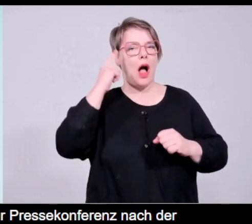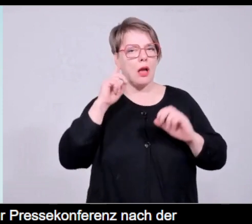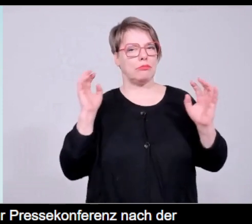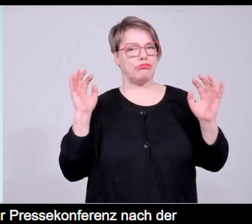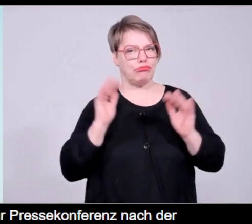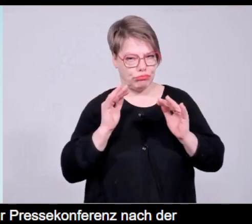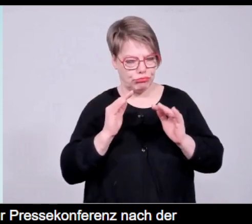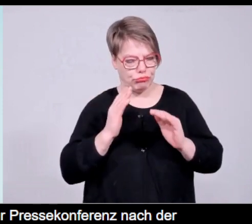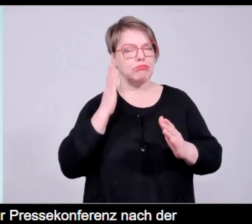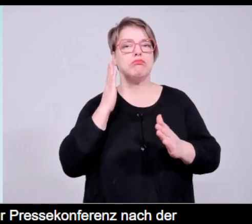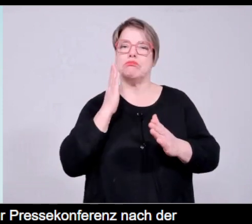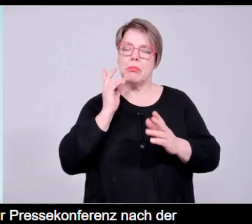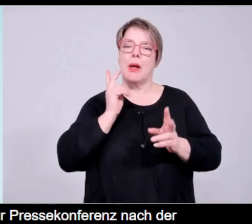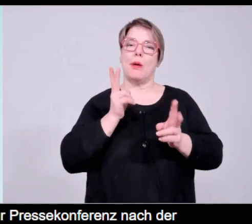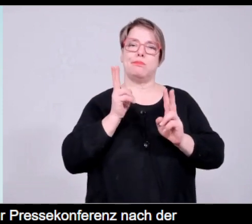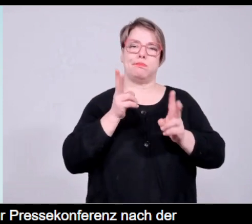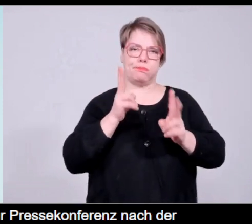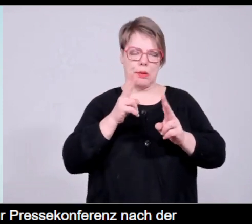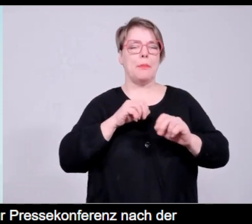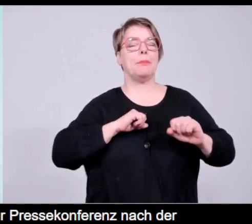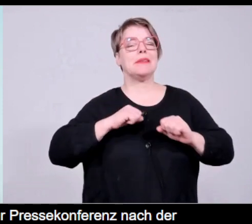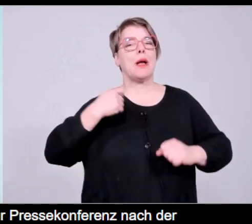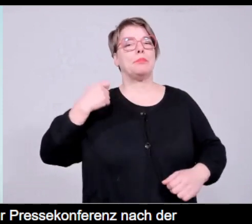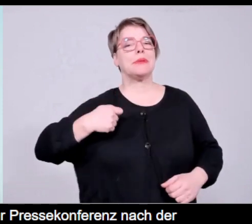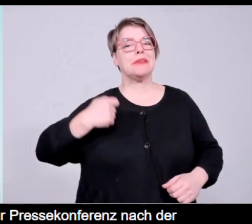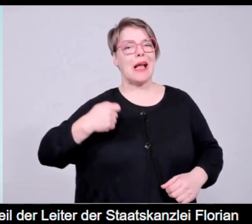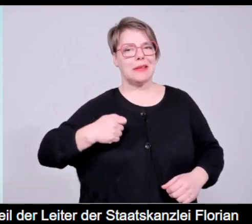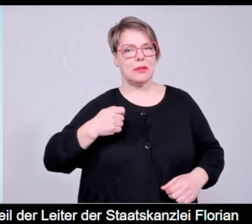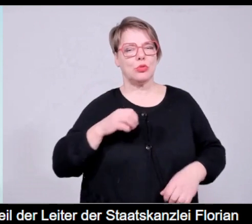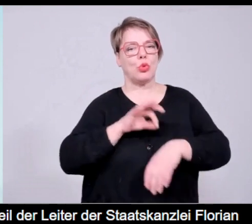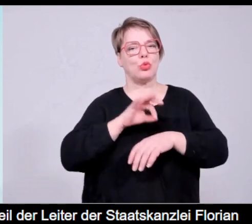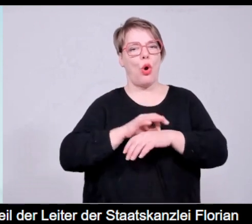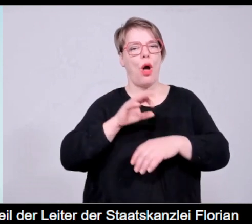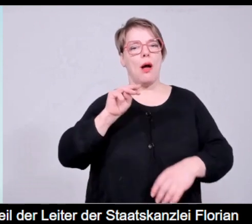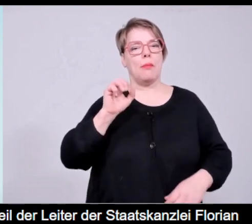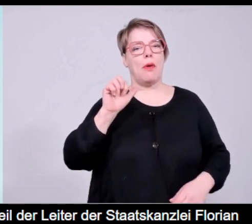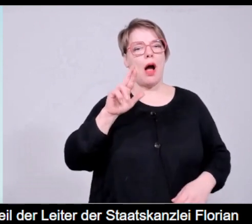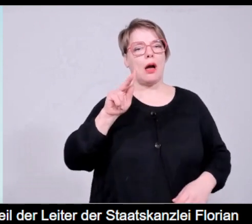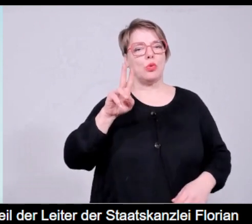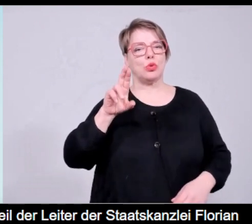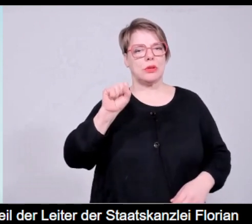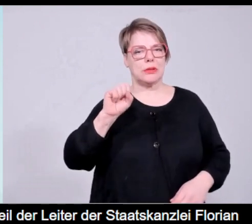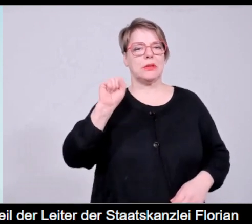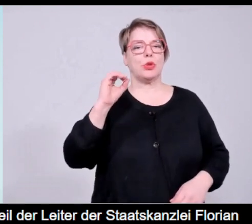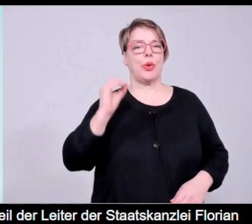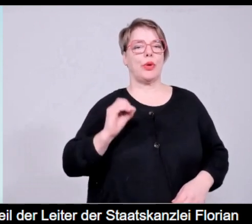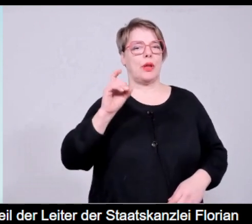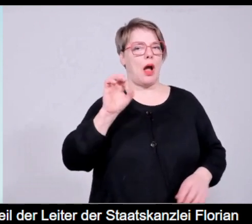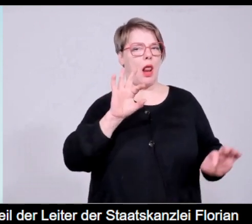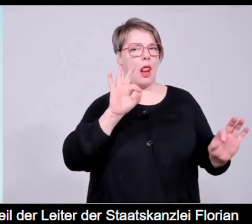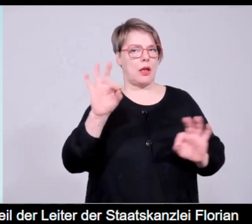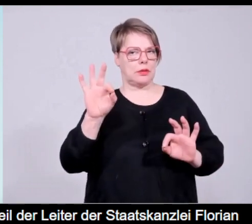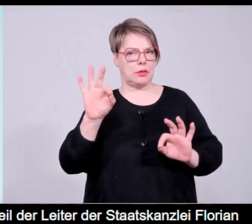würde gern zwei Punkte ansprechen. Das eine ist, dass wir uns heute auch noch einmal zum wiederholten Mal leider